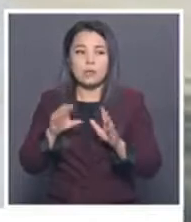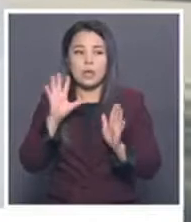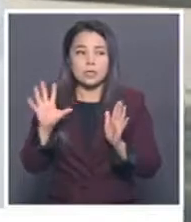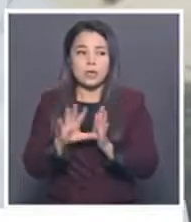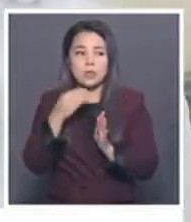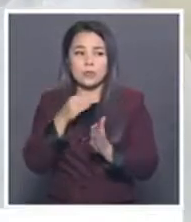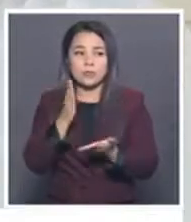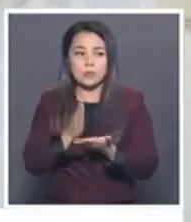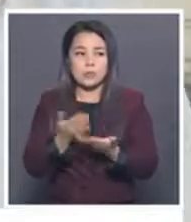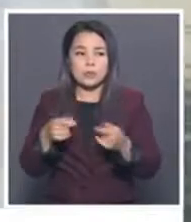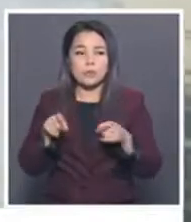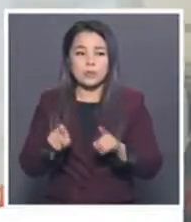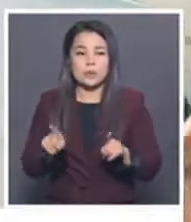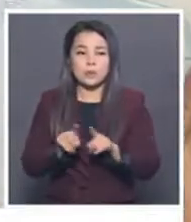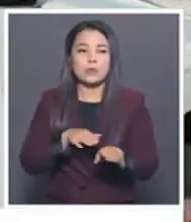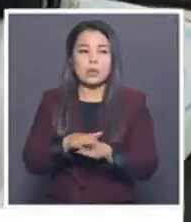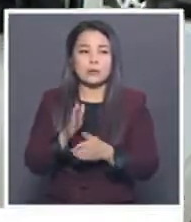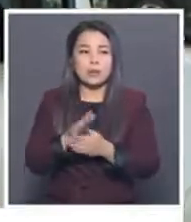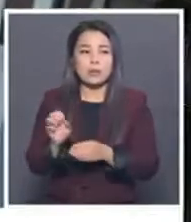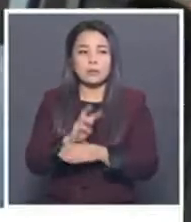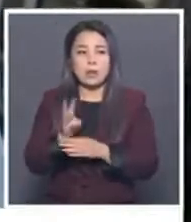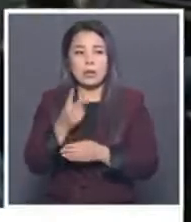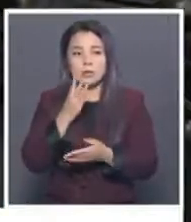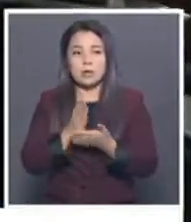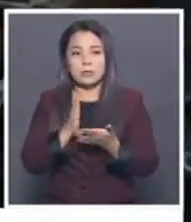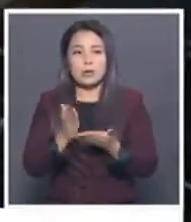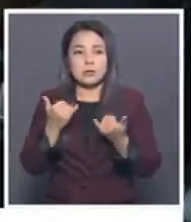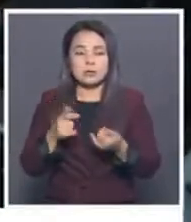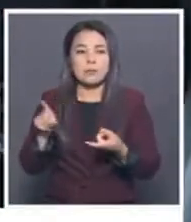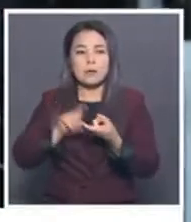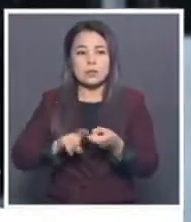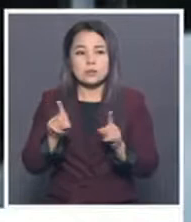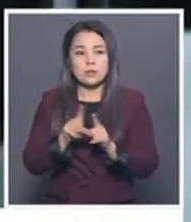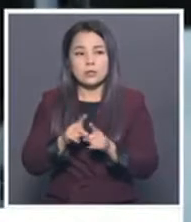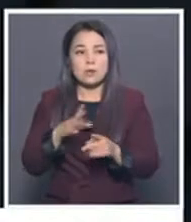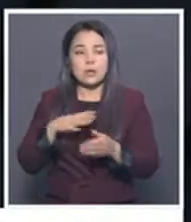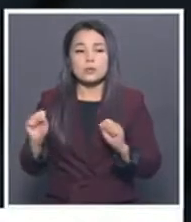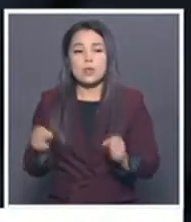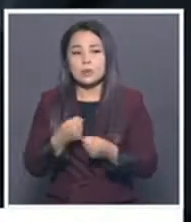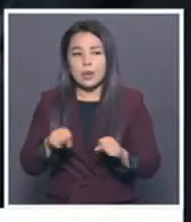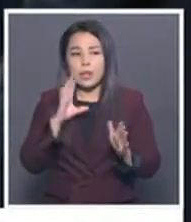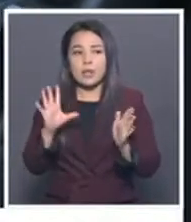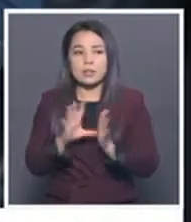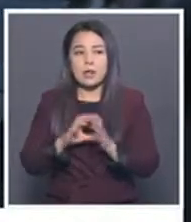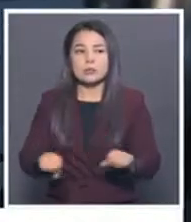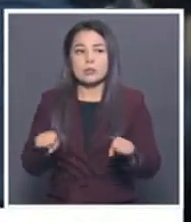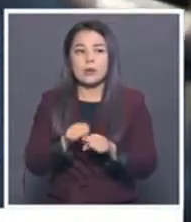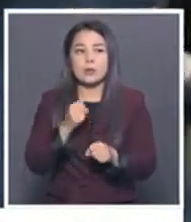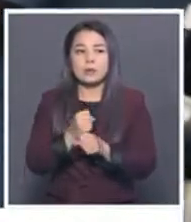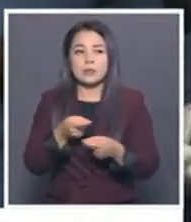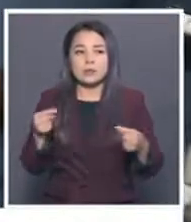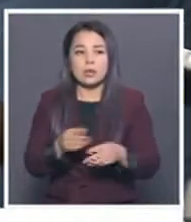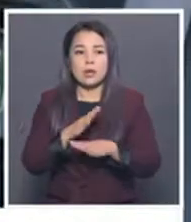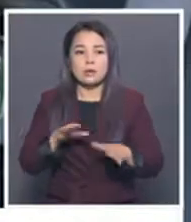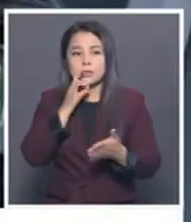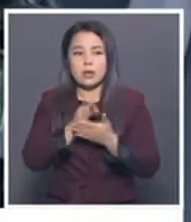күшті. Осы жерде тұрып, тұтас ауданды қамти алады. Байланыс операторлары көп жағдайда жоғары жылдамдықтағы интернетті қостық дейді, бірақ ол шындыққа жанаспай